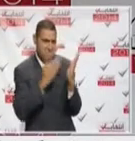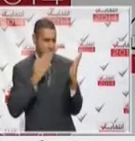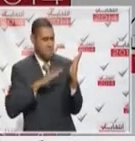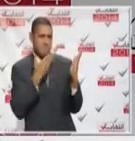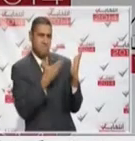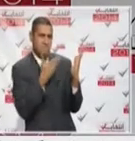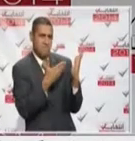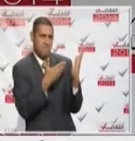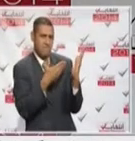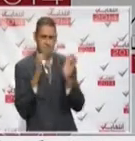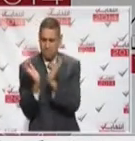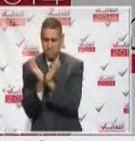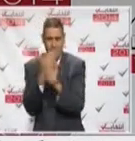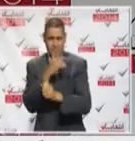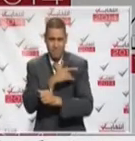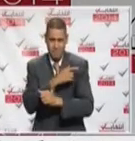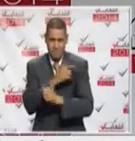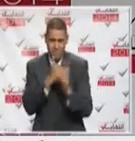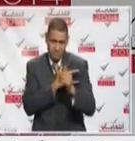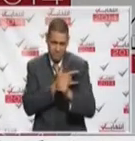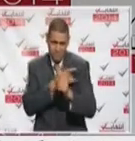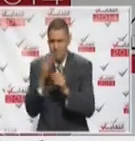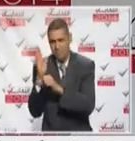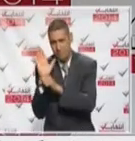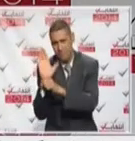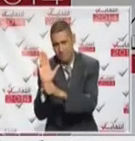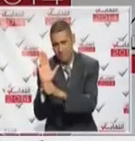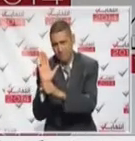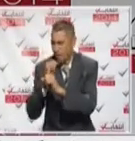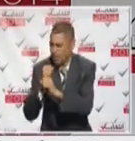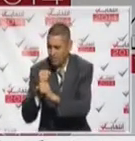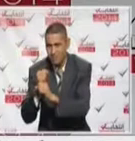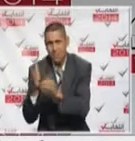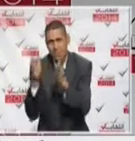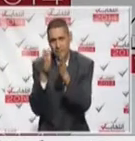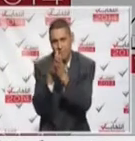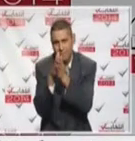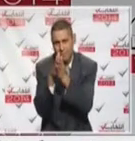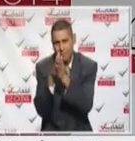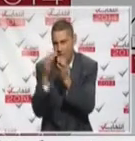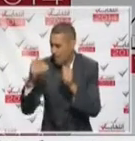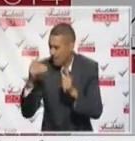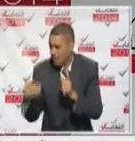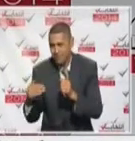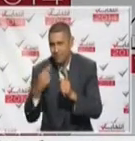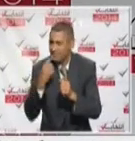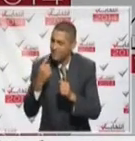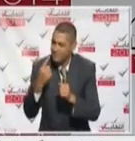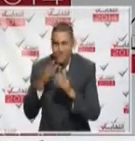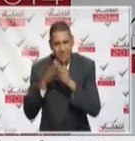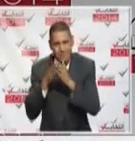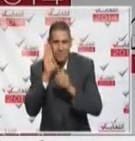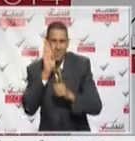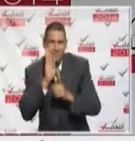مما يعرضه عليكم طيار المحبه ويلتزم به ويتعهد بتنفيذه لكل ما سبق ارجو منكم ان تمنح